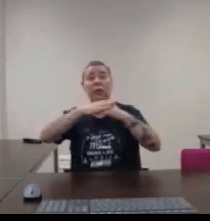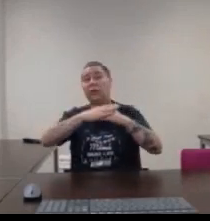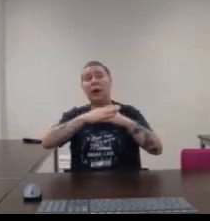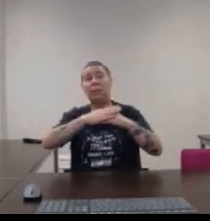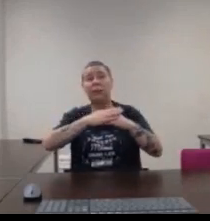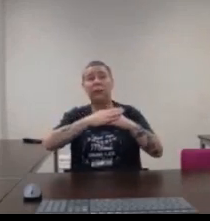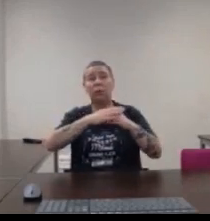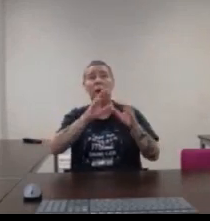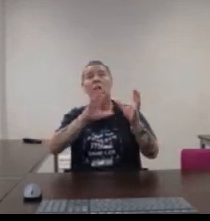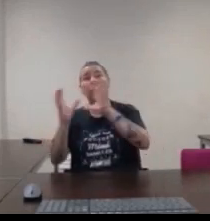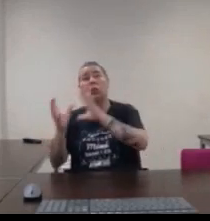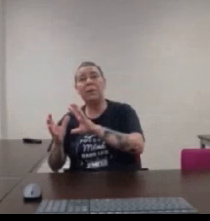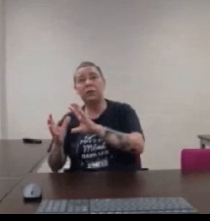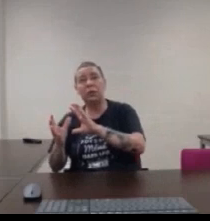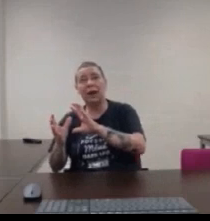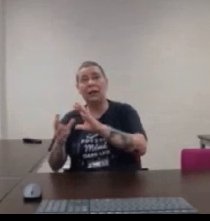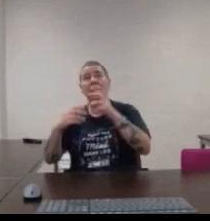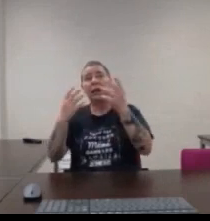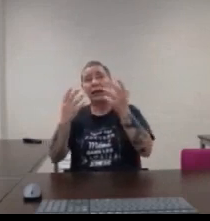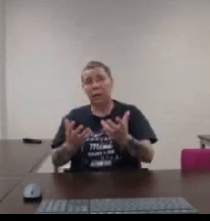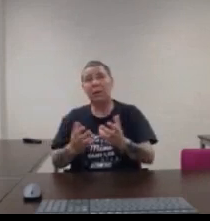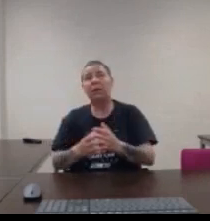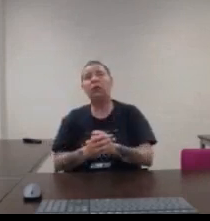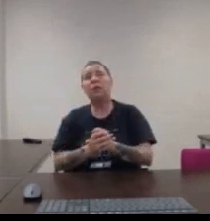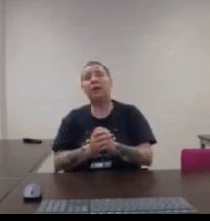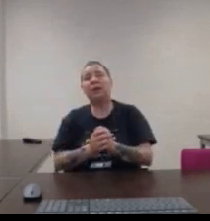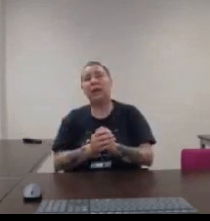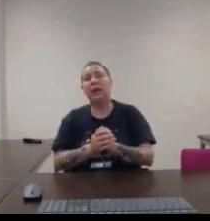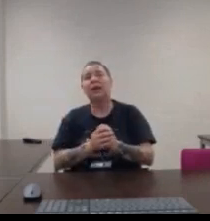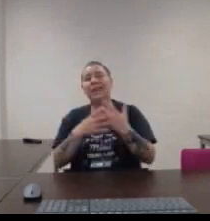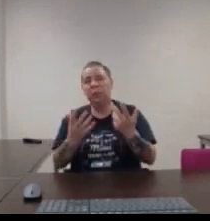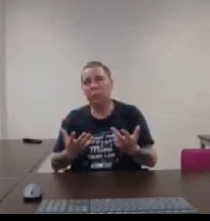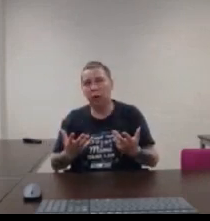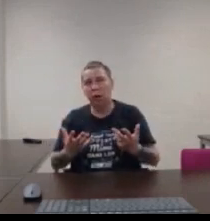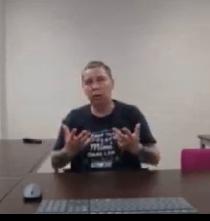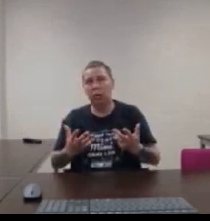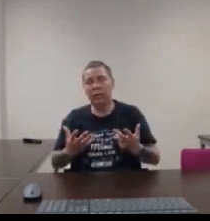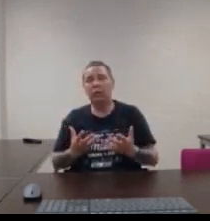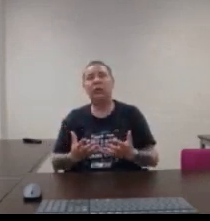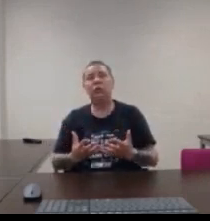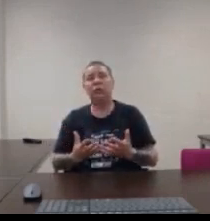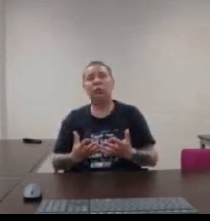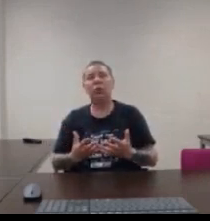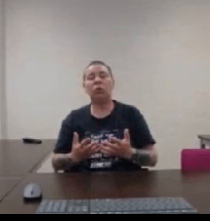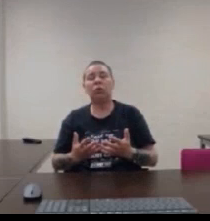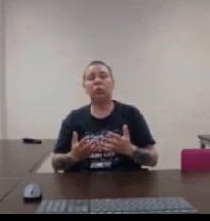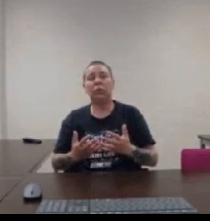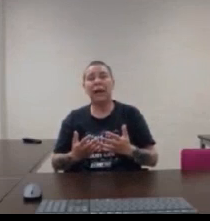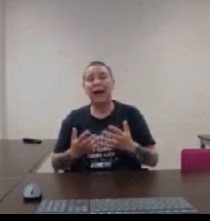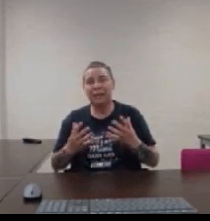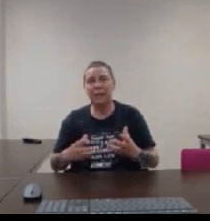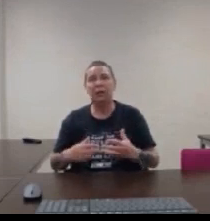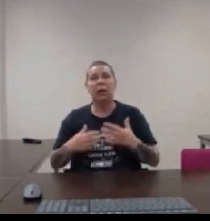rôle d'amortisseur à la perfection. Sur l'image de droite, et la bascule du bassin, c'est typiquement le type de situation qu'on rencontre